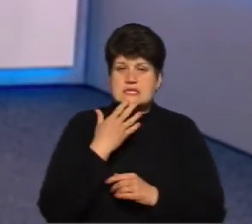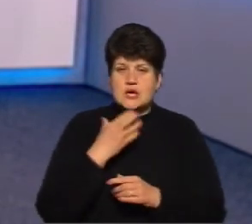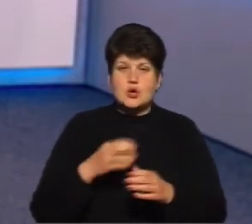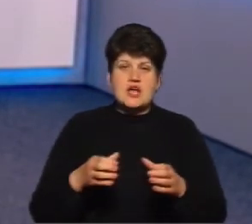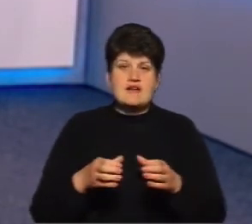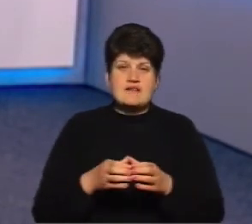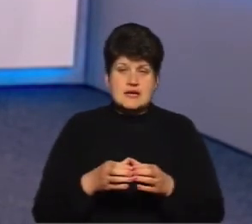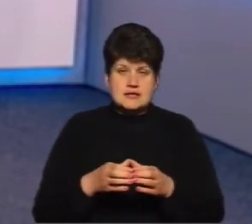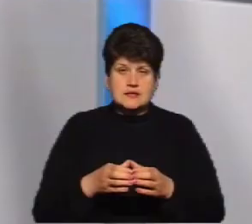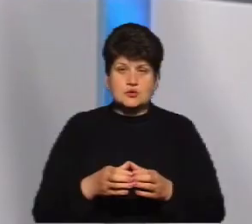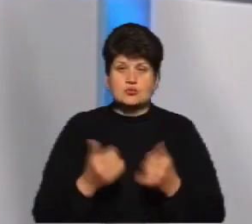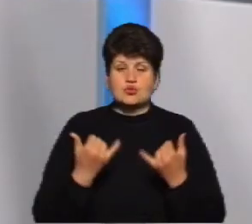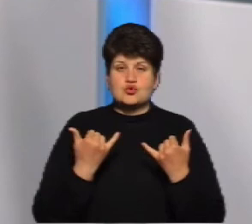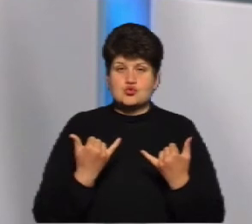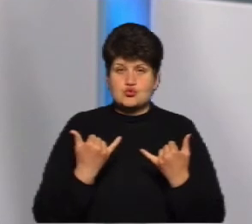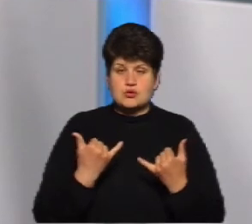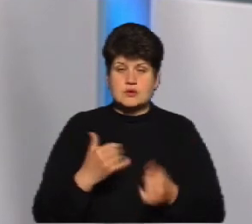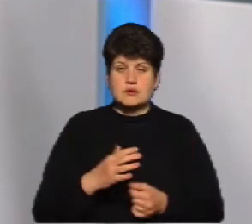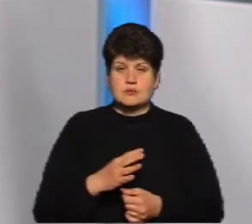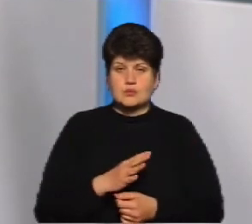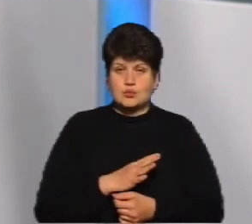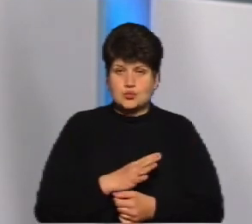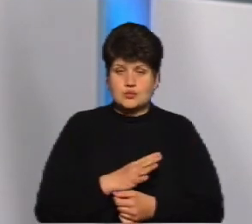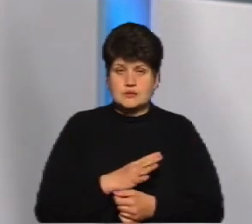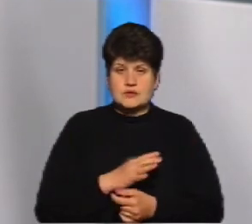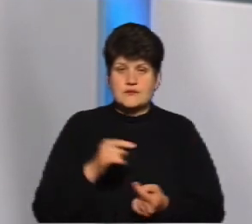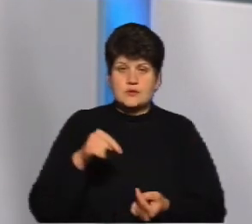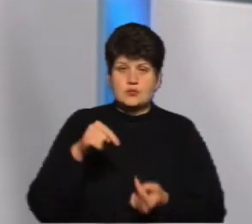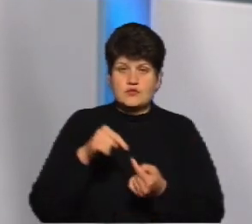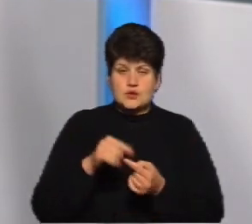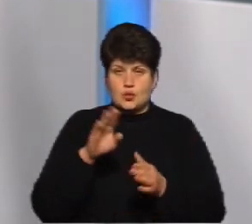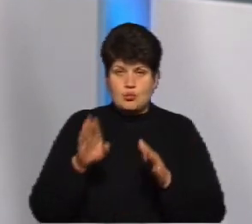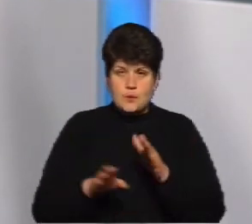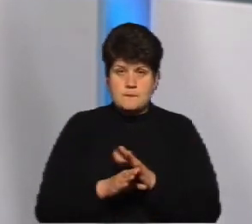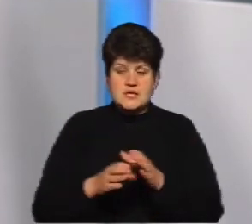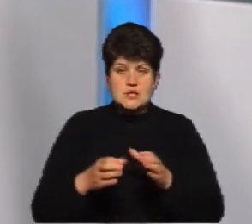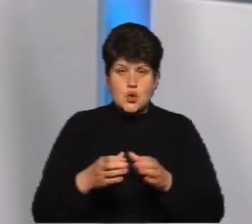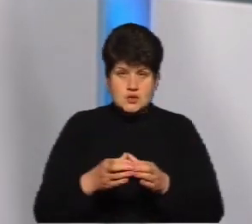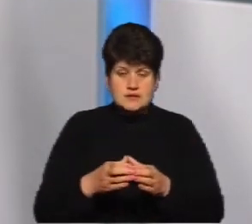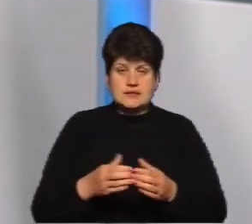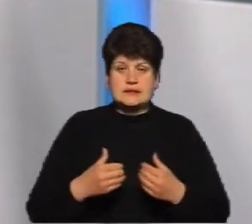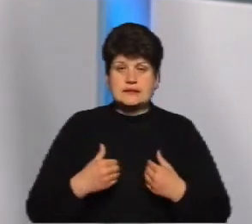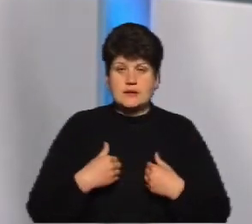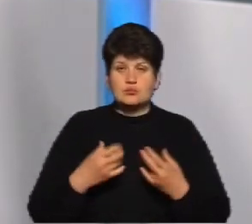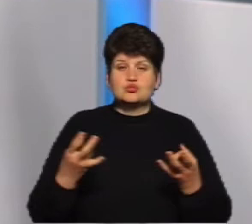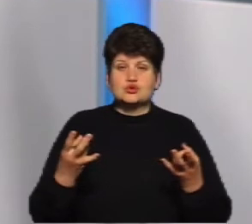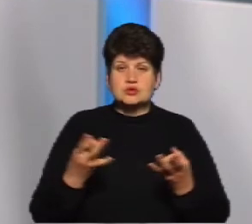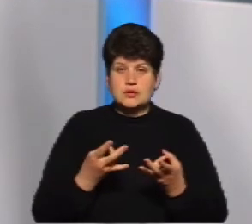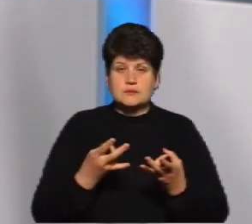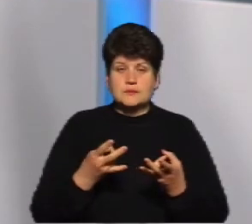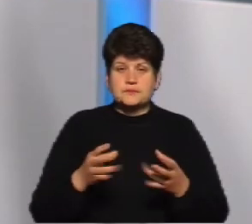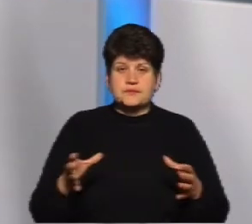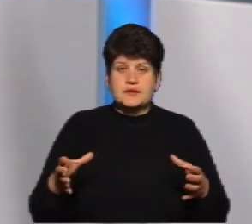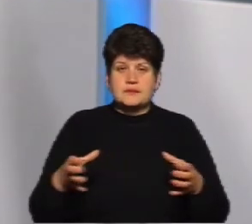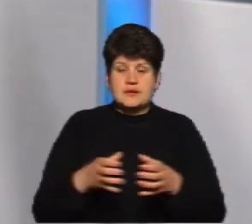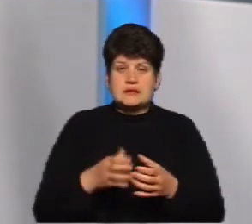ми сьогодні були у відповідному підрозділі. Нам потрібно консолідувати наше